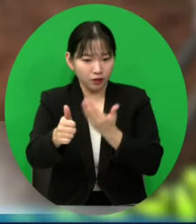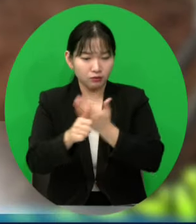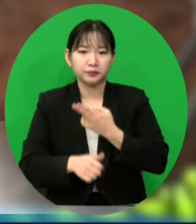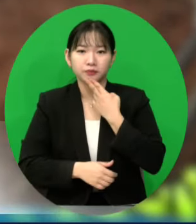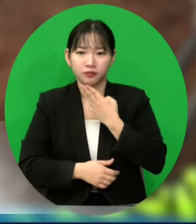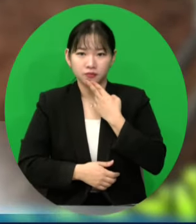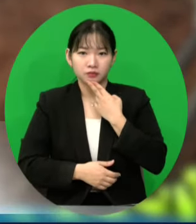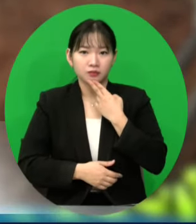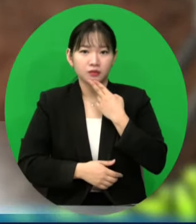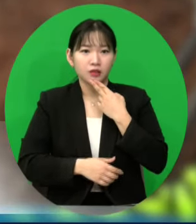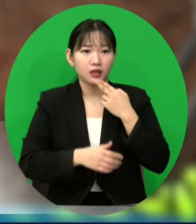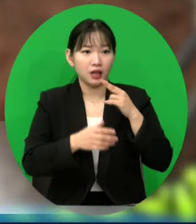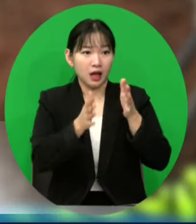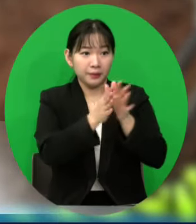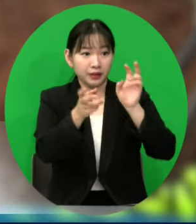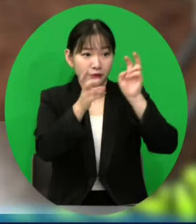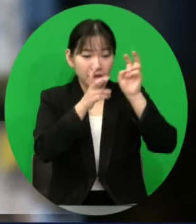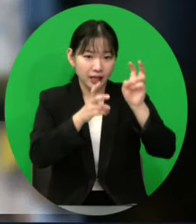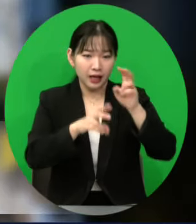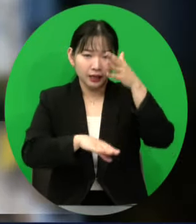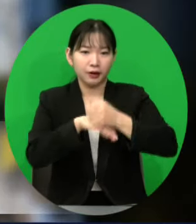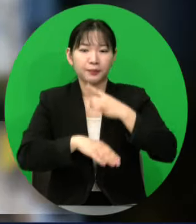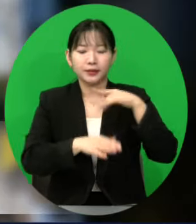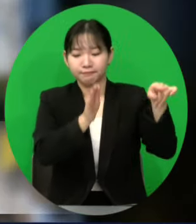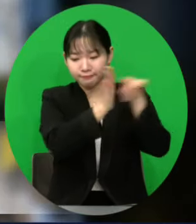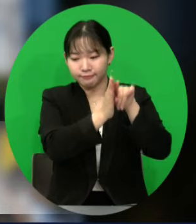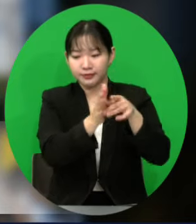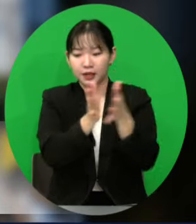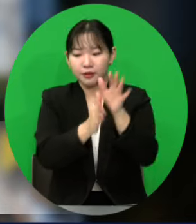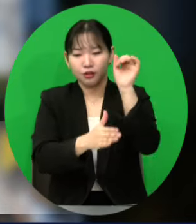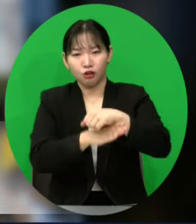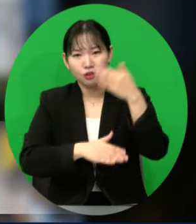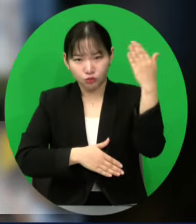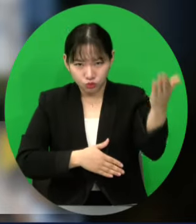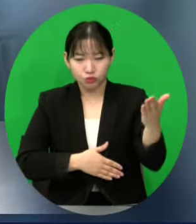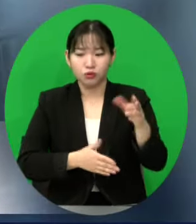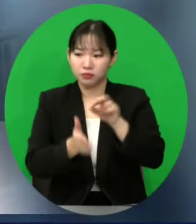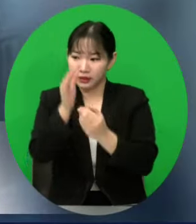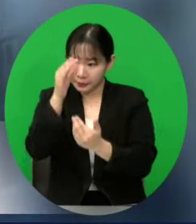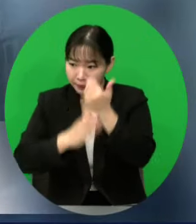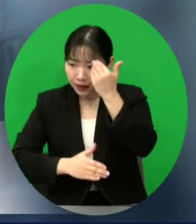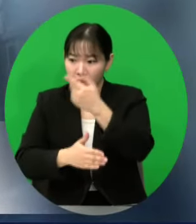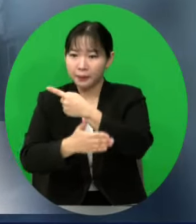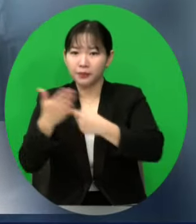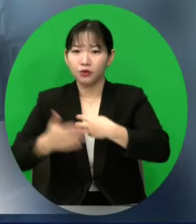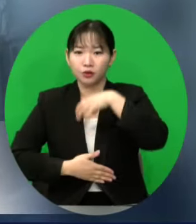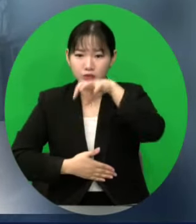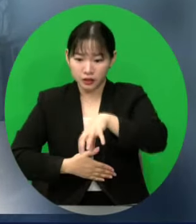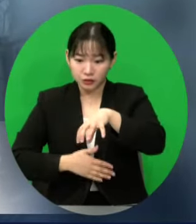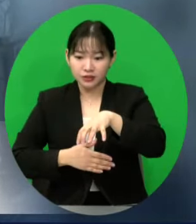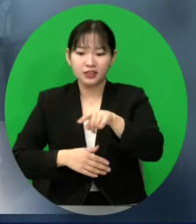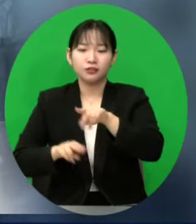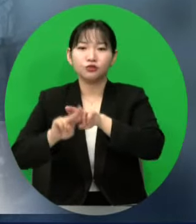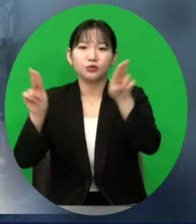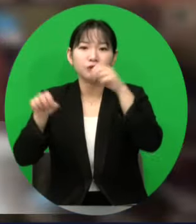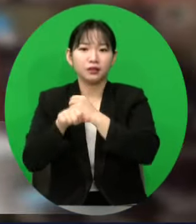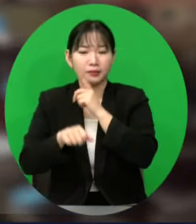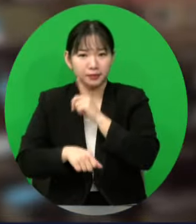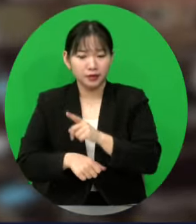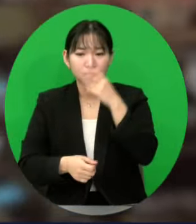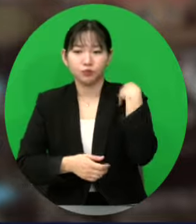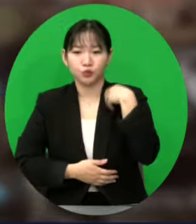않고 시공사의 집안조사 결과만 믿고 아파트 허가를 내주더니 문제가 되자 재해 위험지구 자체를 해제하겠다는